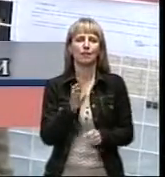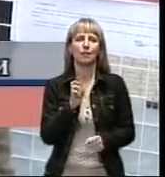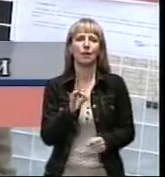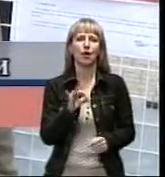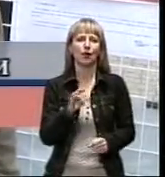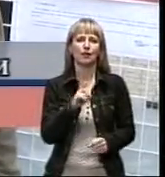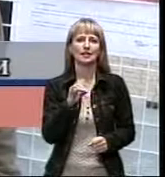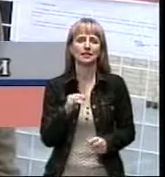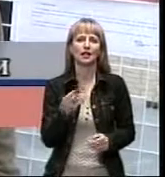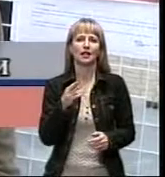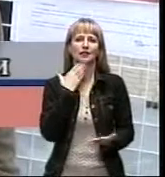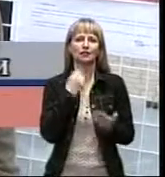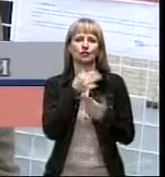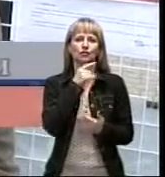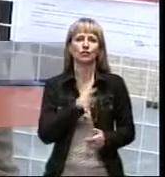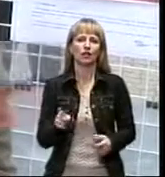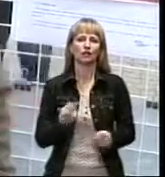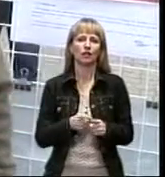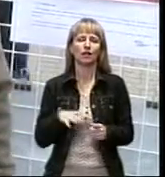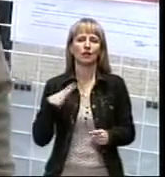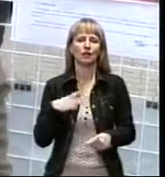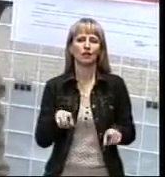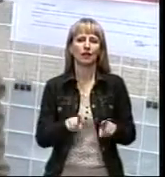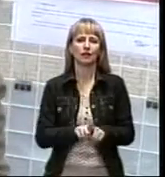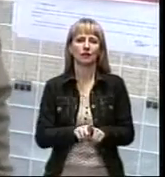для свого часу це була досить таки,